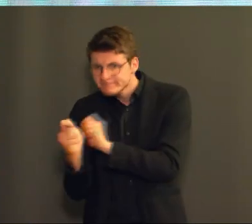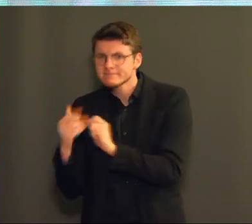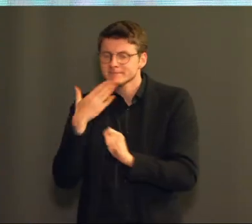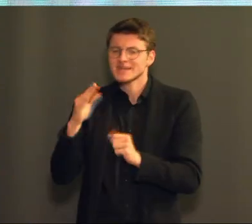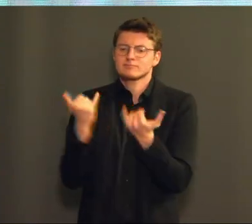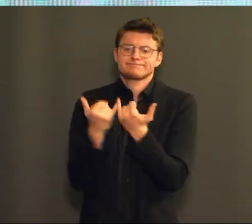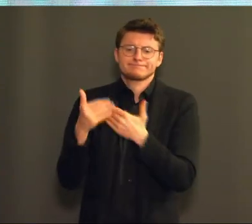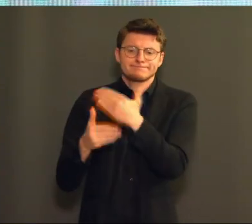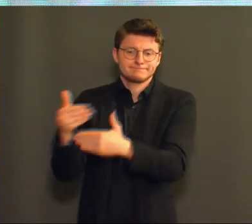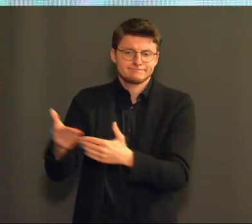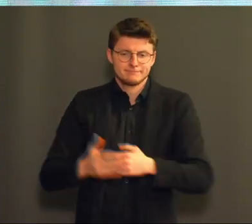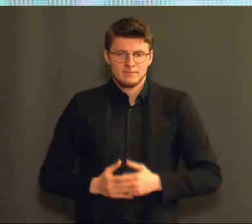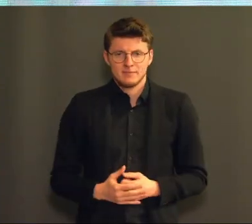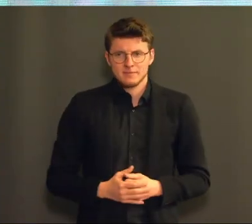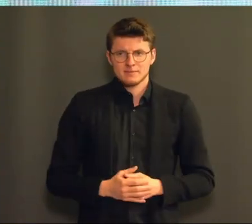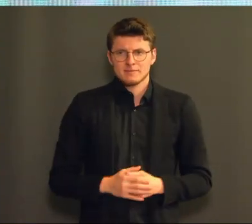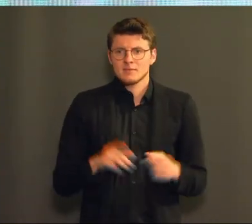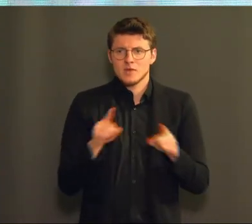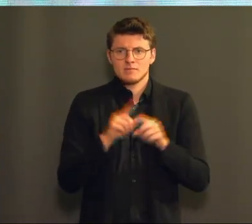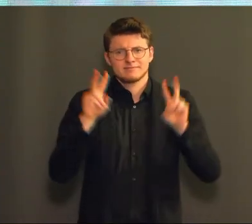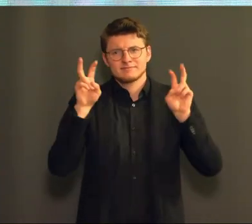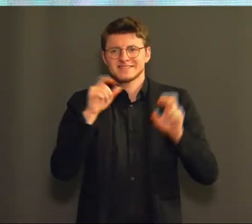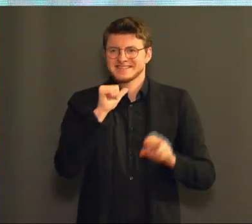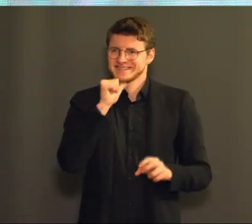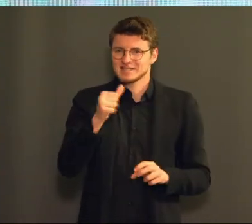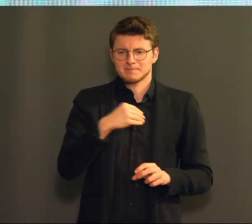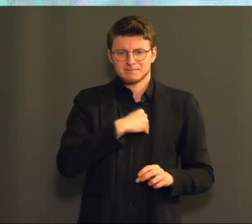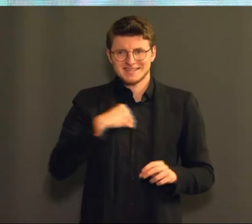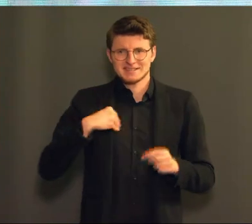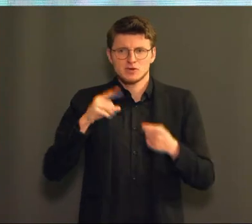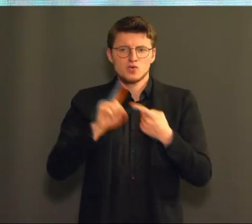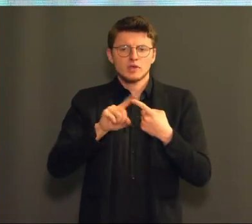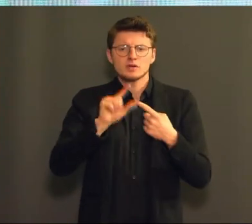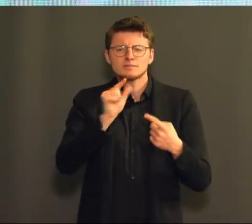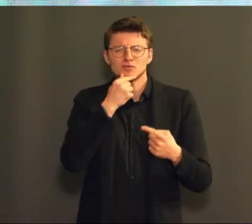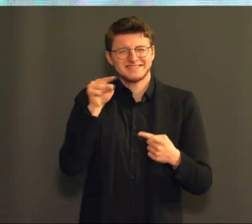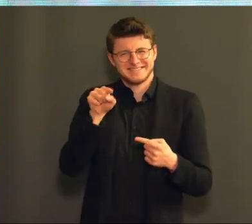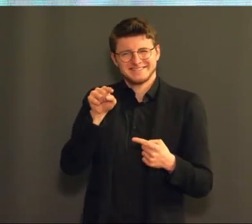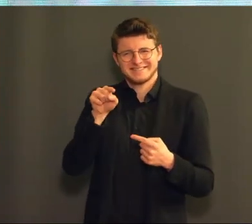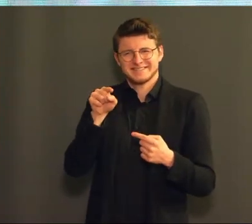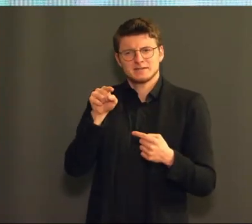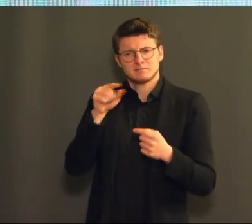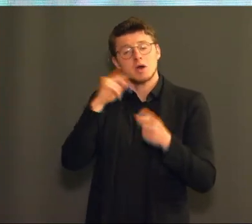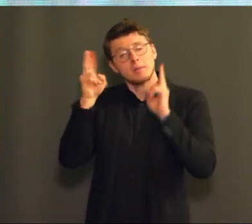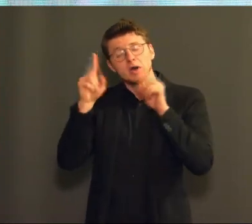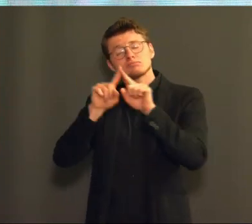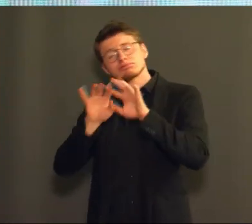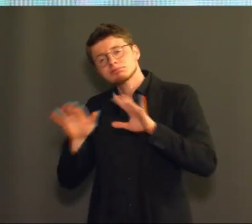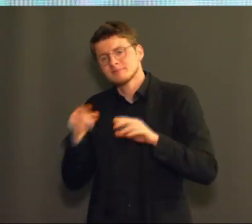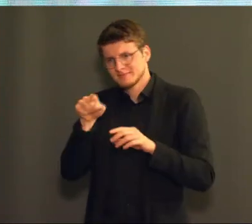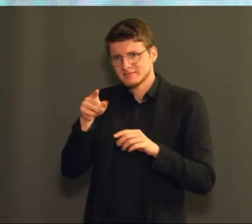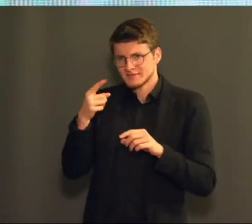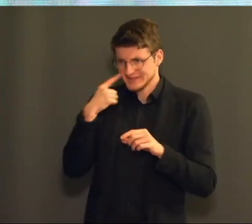Ook de zogenaamde niet-medische contactberoepen blijken ook te worden getroffen door de circulatie van het